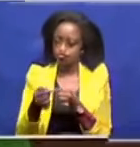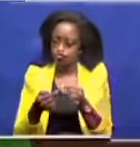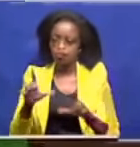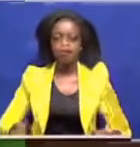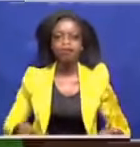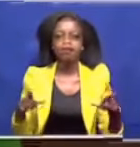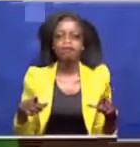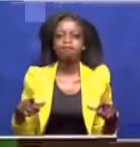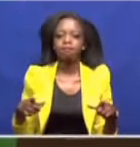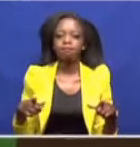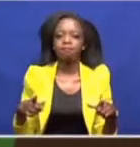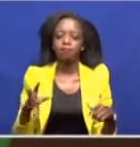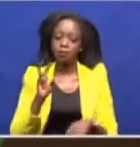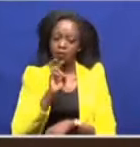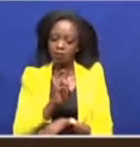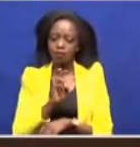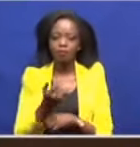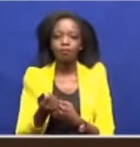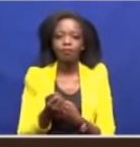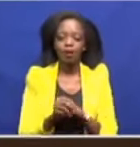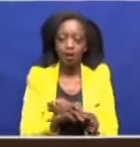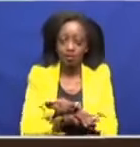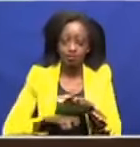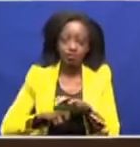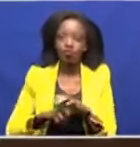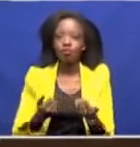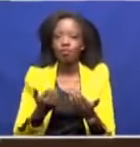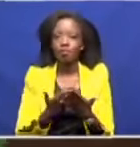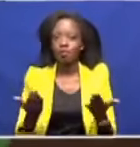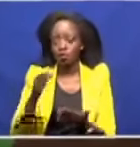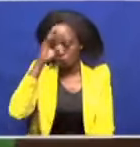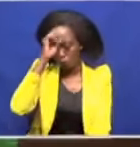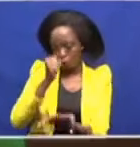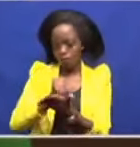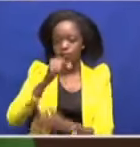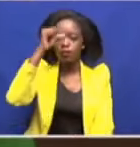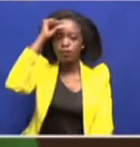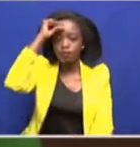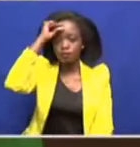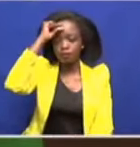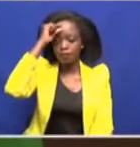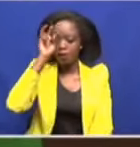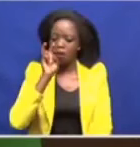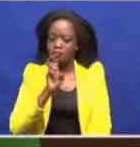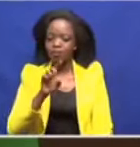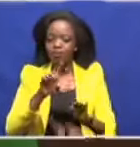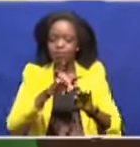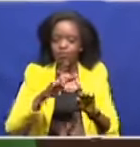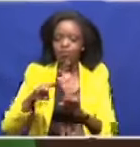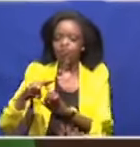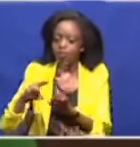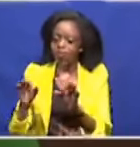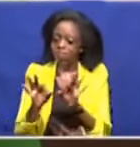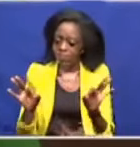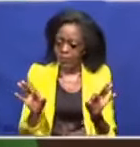maishani, tunaona uporaji wa mali katika ofisi za serikali, tunaona mauaji katika